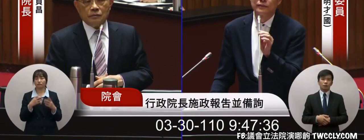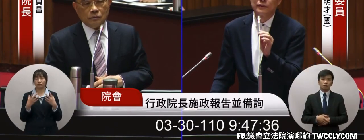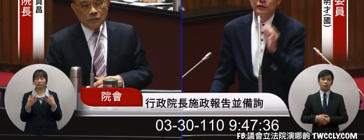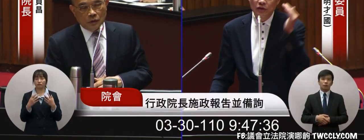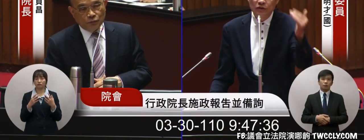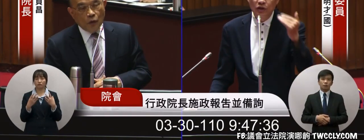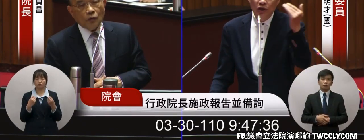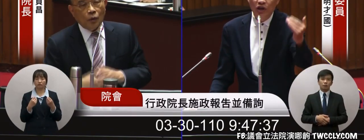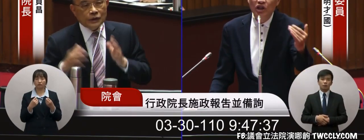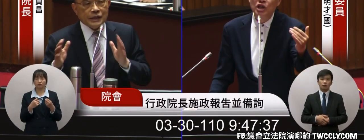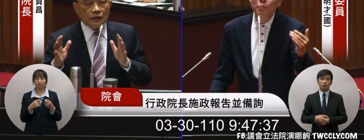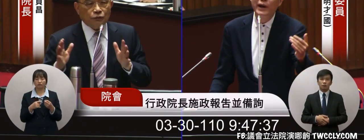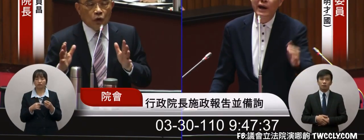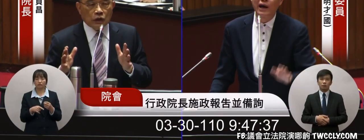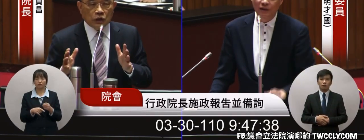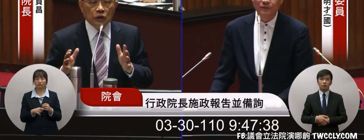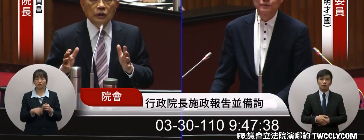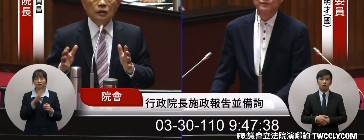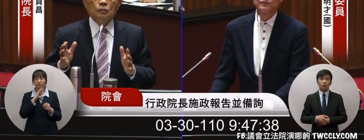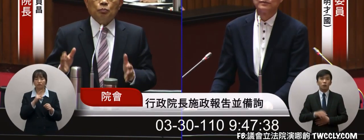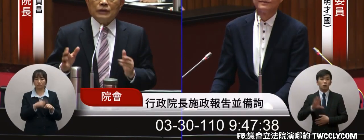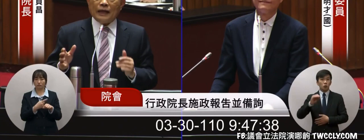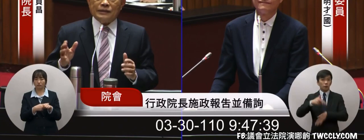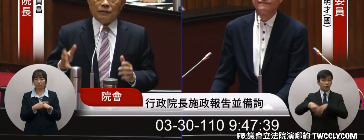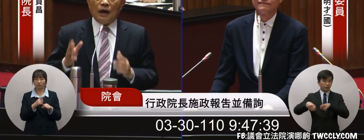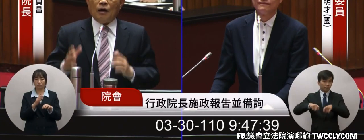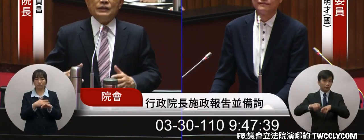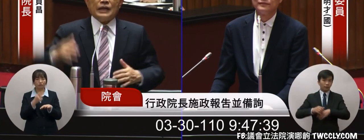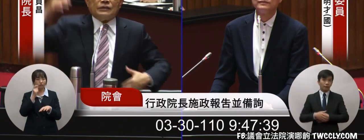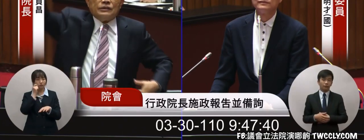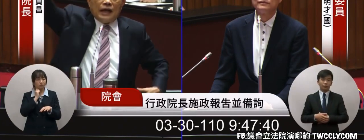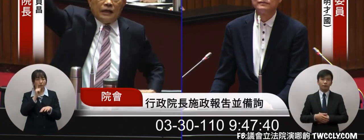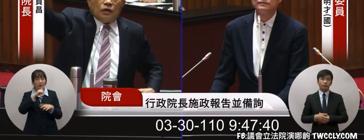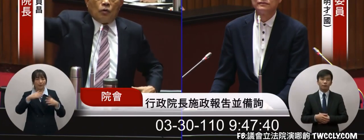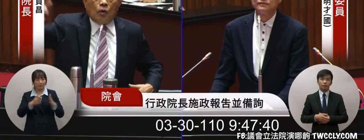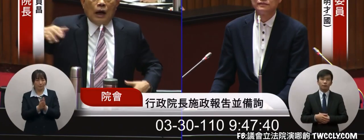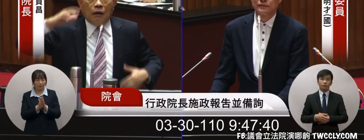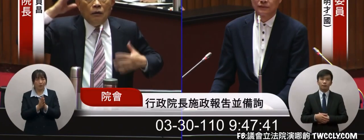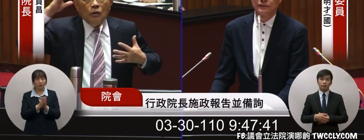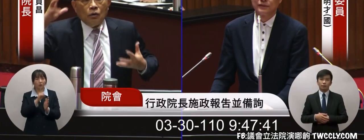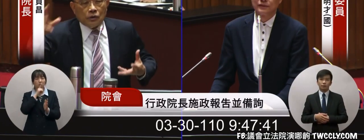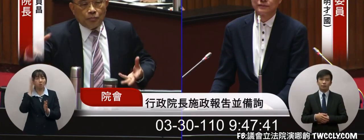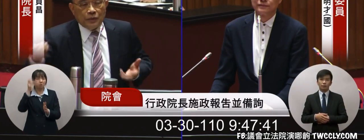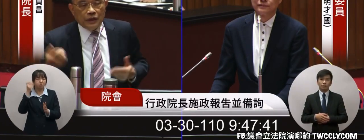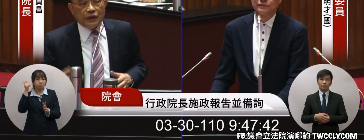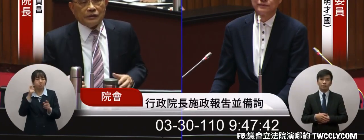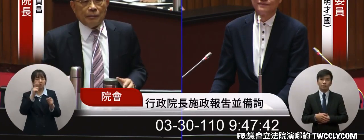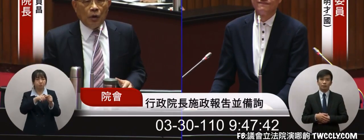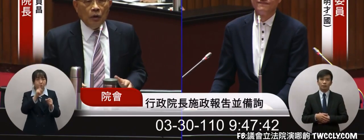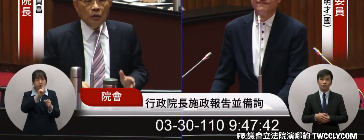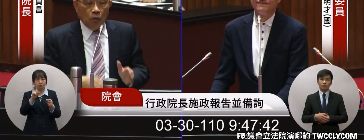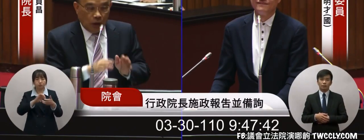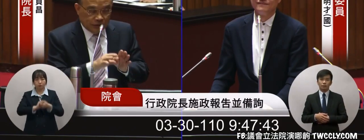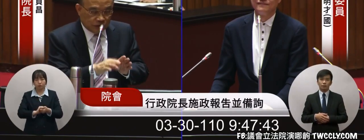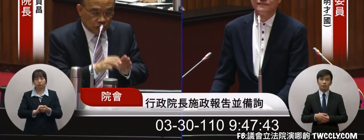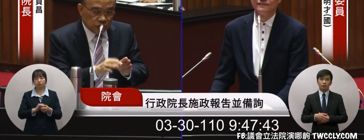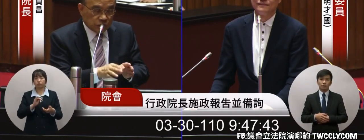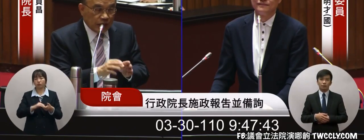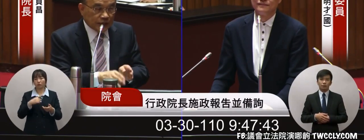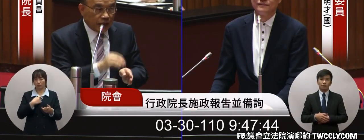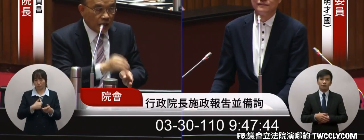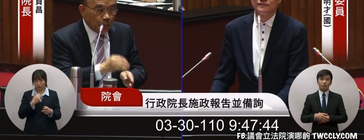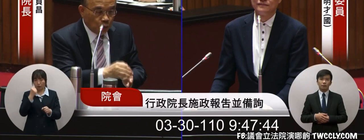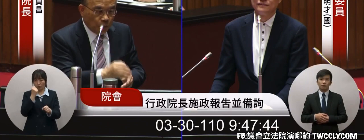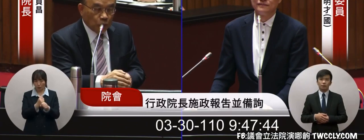我一向的風格不太喜歡我一下就講一個口號或者訂一個什麼我很實